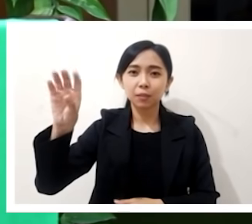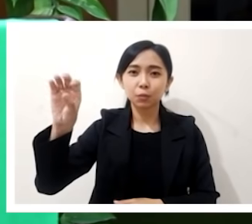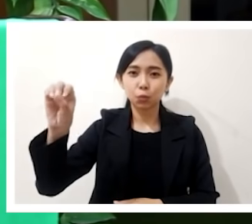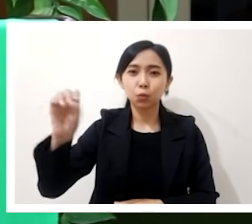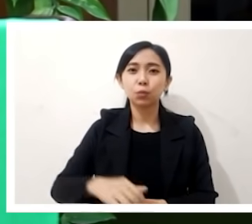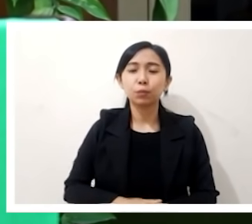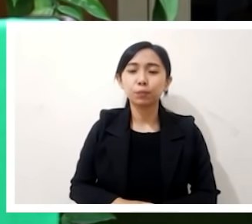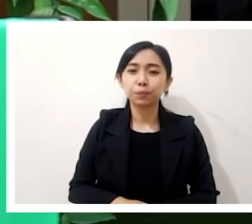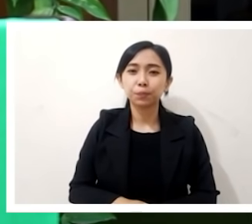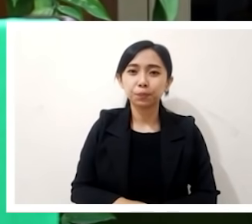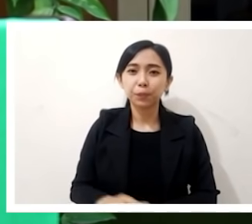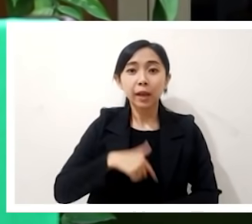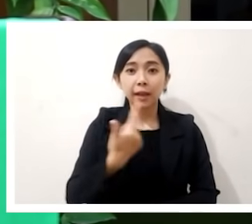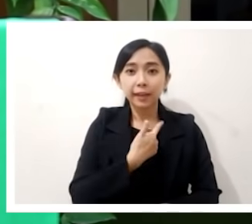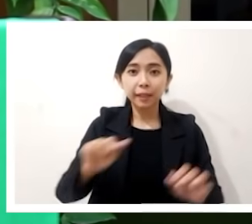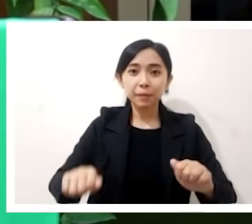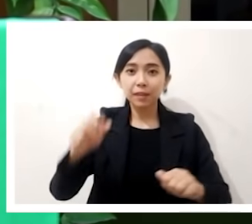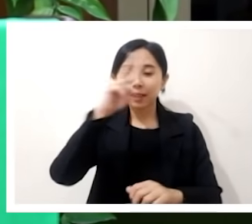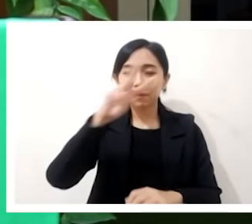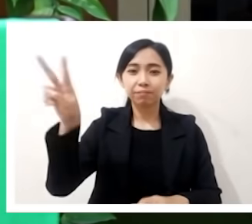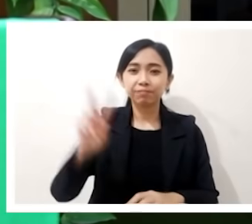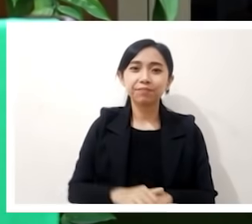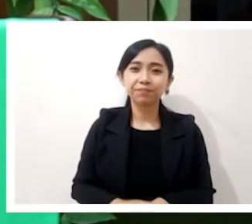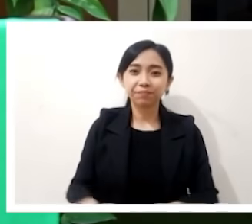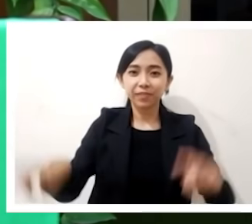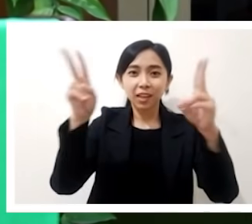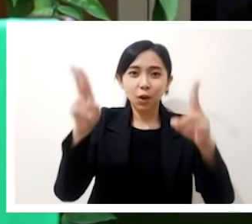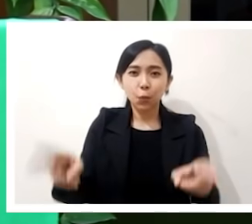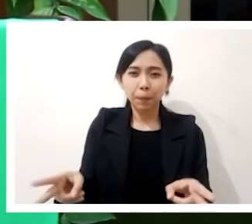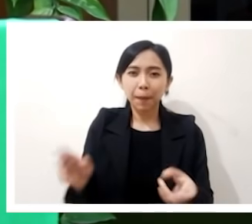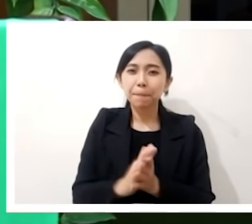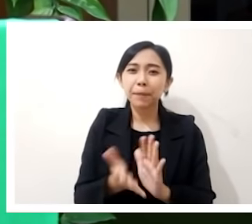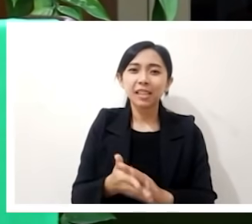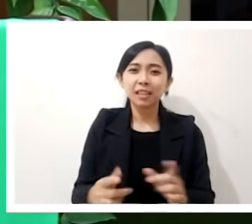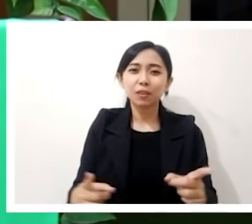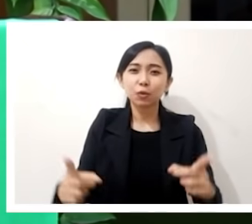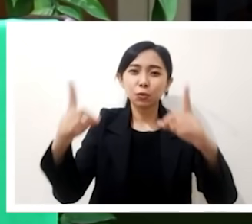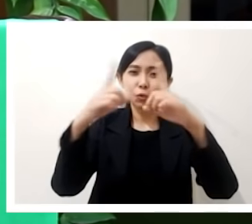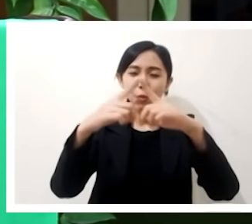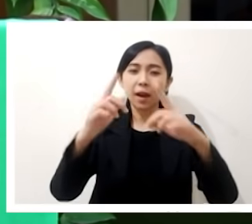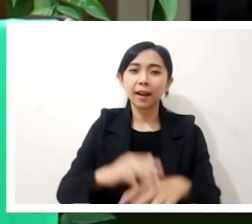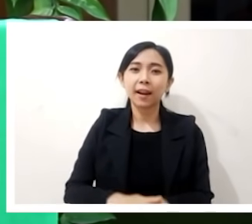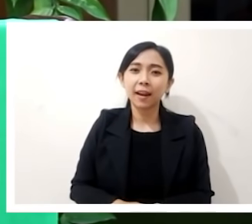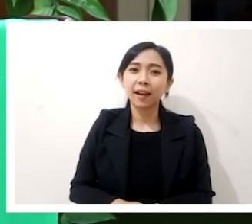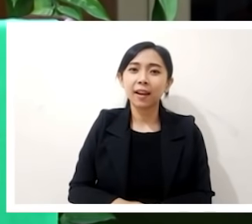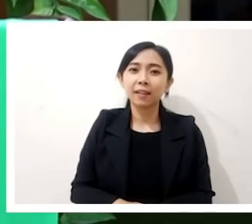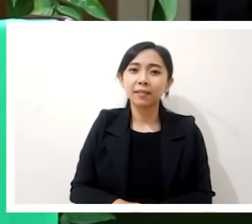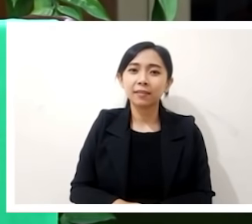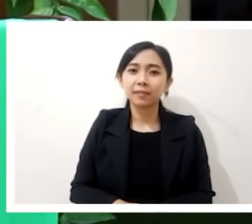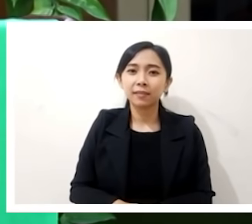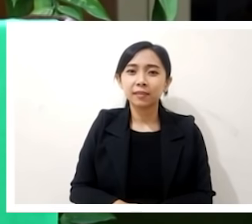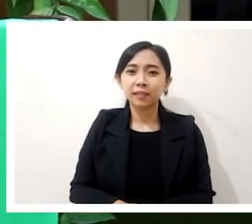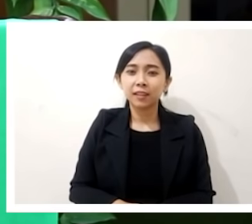34, kita dapat melihat bahwa umat yang menjadi tujuan penulisan surat ini sedang bergumul